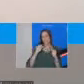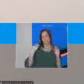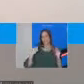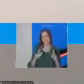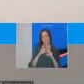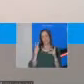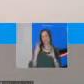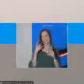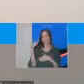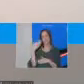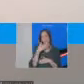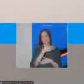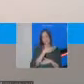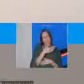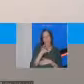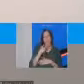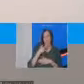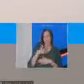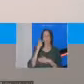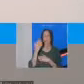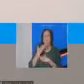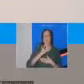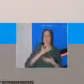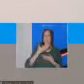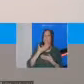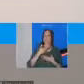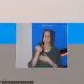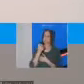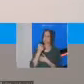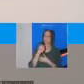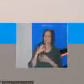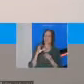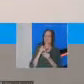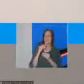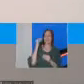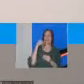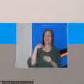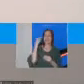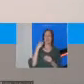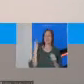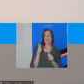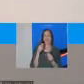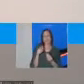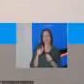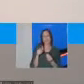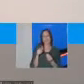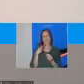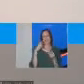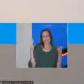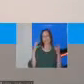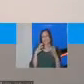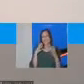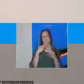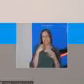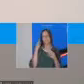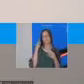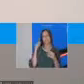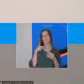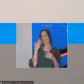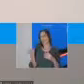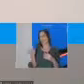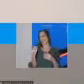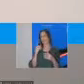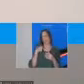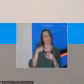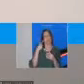שתי מדינות, גם לחזור לחזק את היחסים עם הפלסטינים. כל הדברים האלה, זה מלחיץ את הישראלים, כי הם חושבים